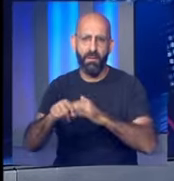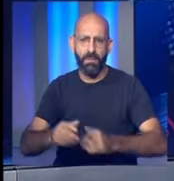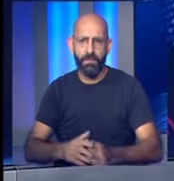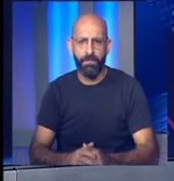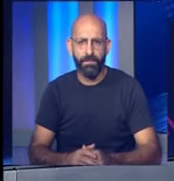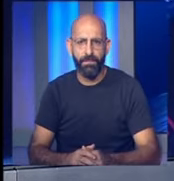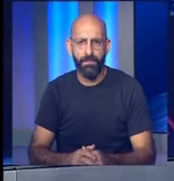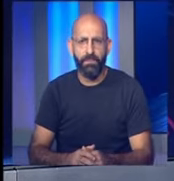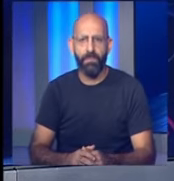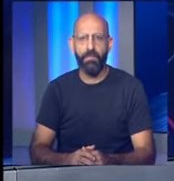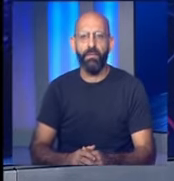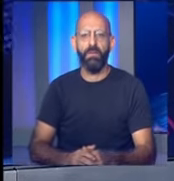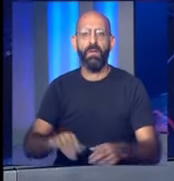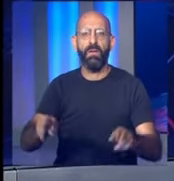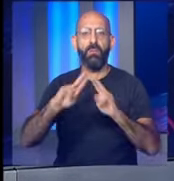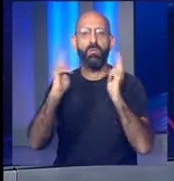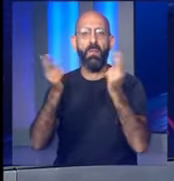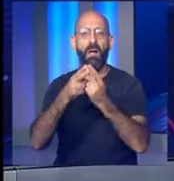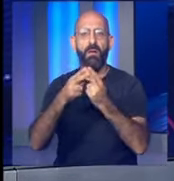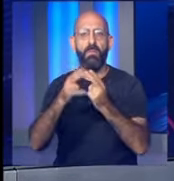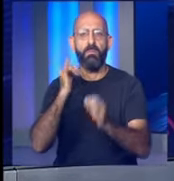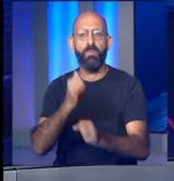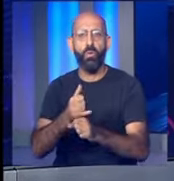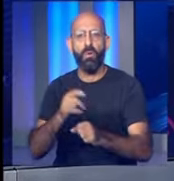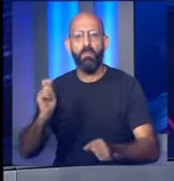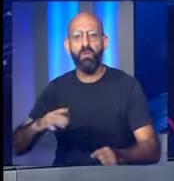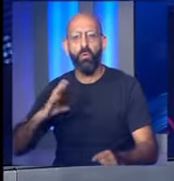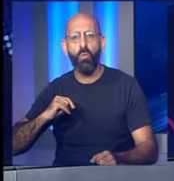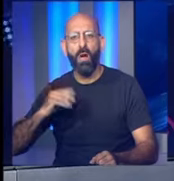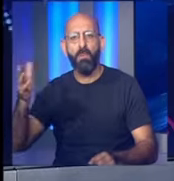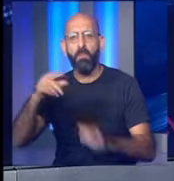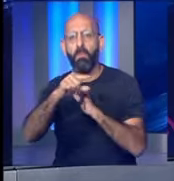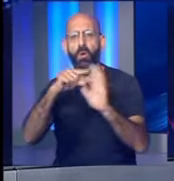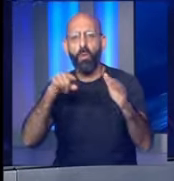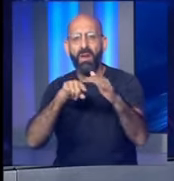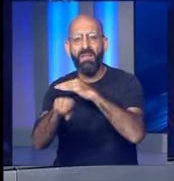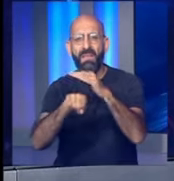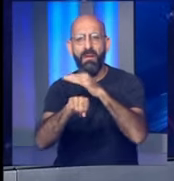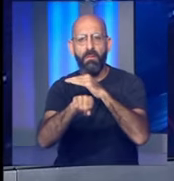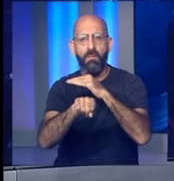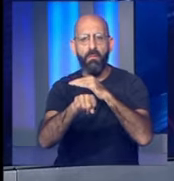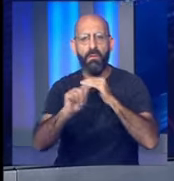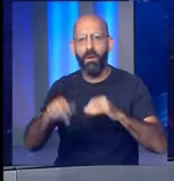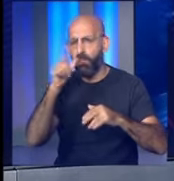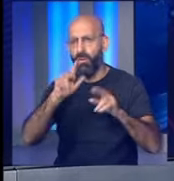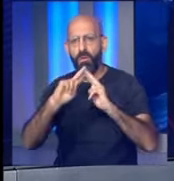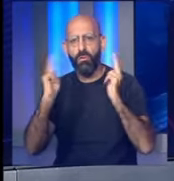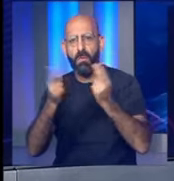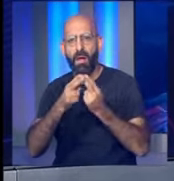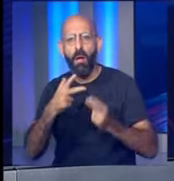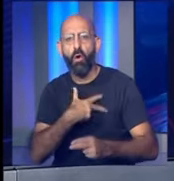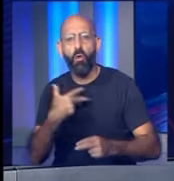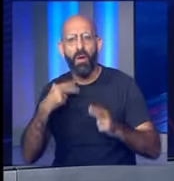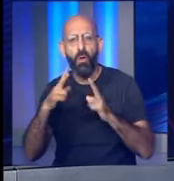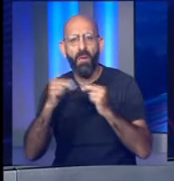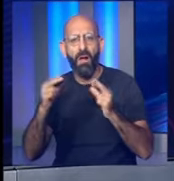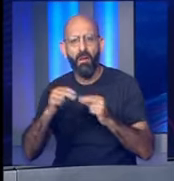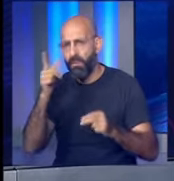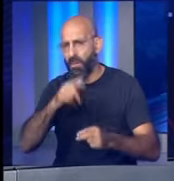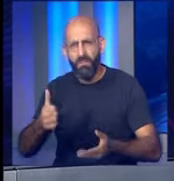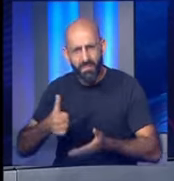النزوح. في بيان صادر عن اجتماع لممثلي كل الكتل النيابية في المجلس النيابي لمناقشة موضوع